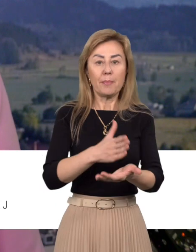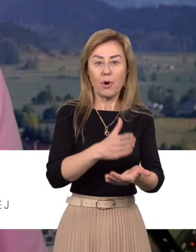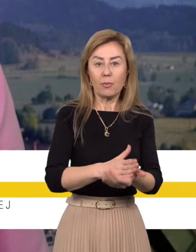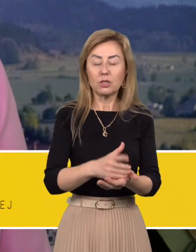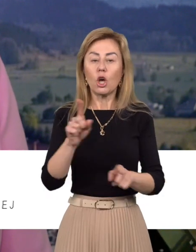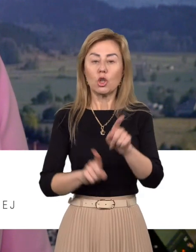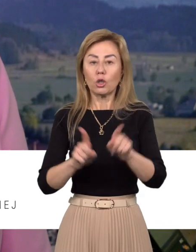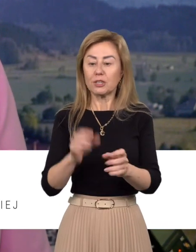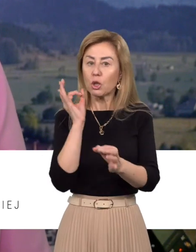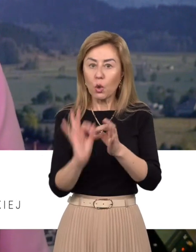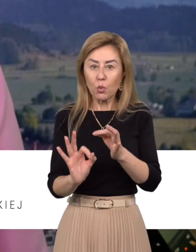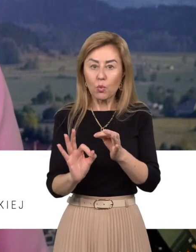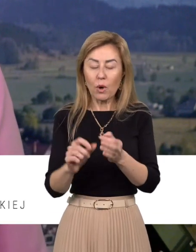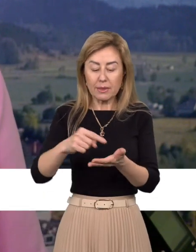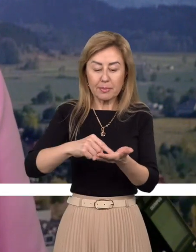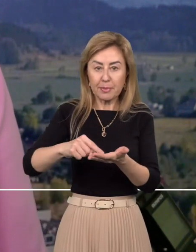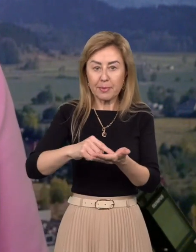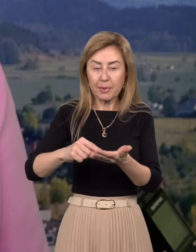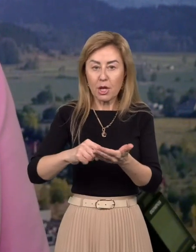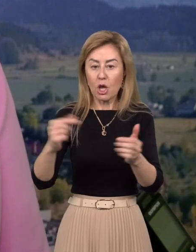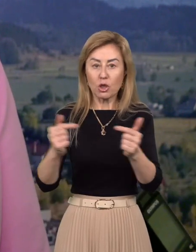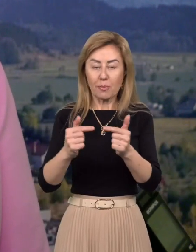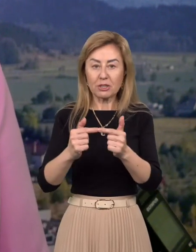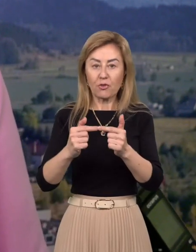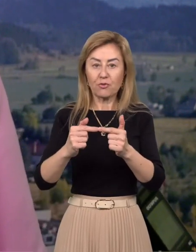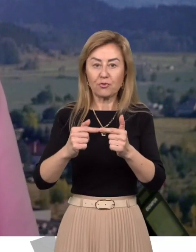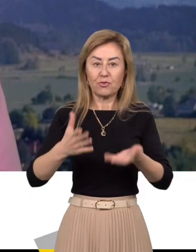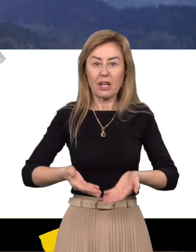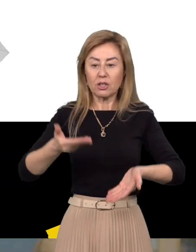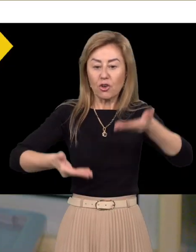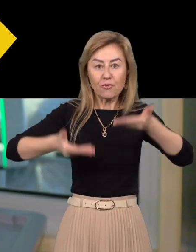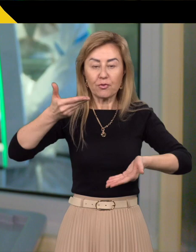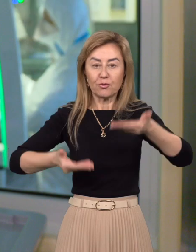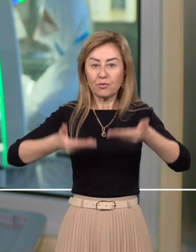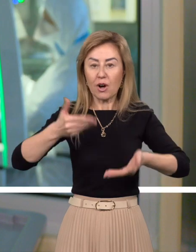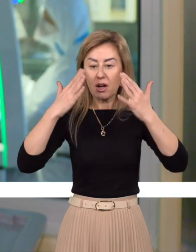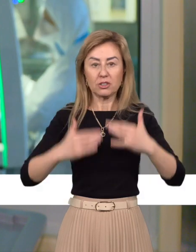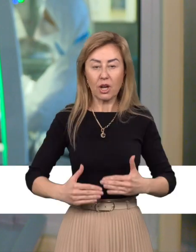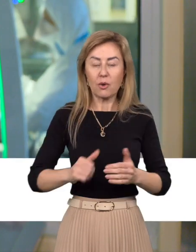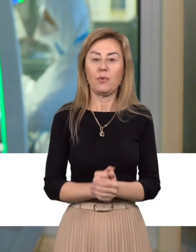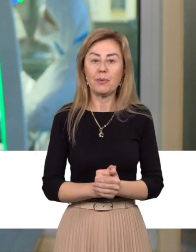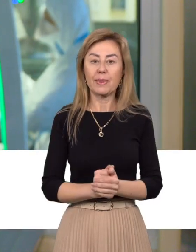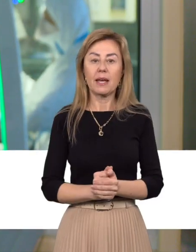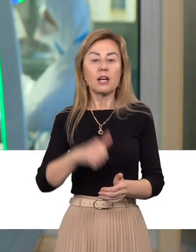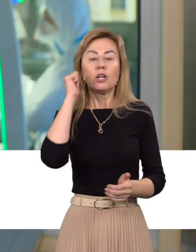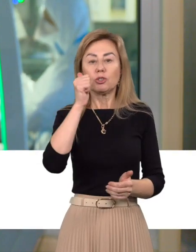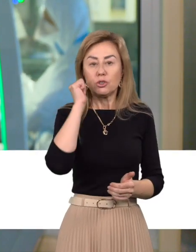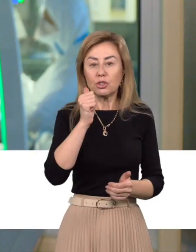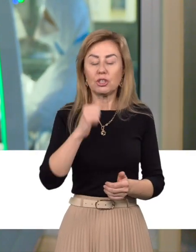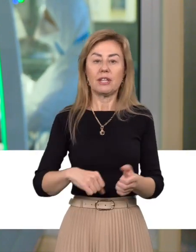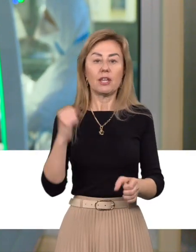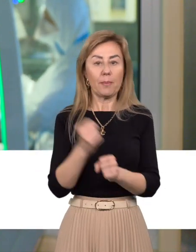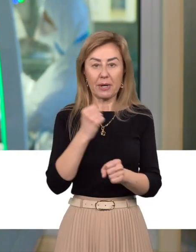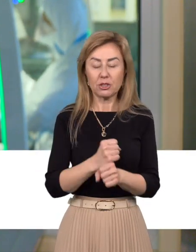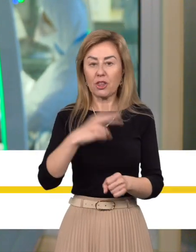dokładną dawkę leku, którą otrzymuje indywidualnie dopasowaną do wagi i powierzchni ciała. Pracujemy w trybie dziennym, dwa razy wchodzimy